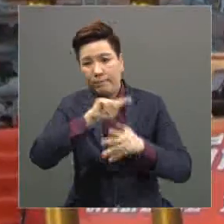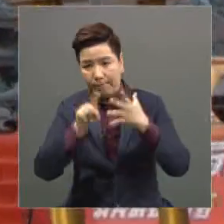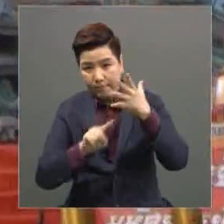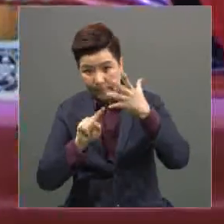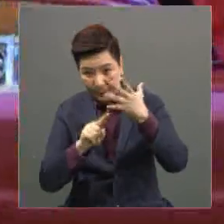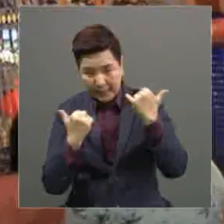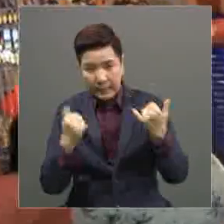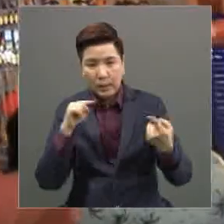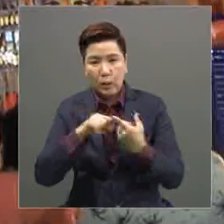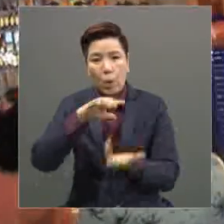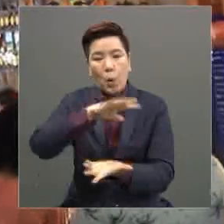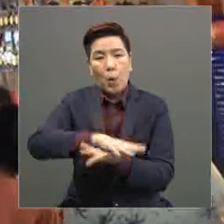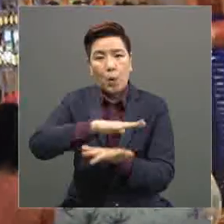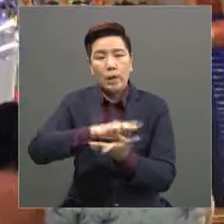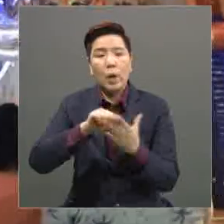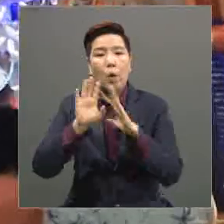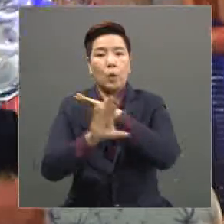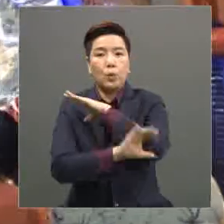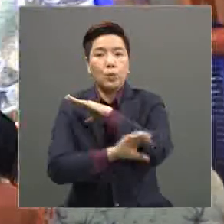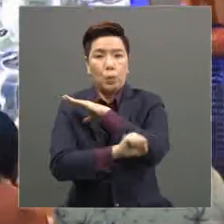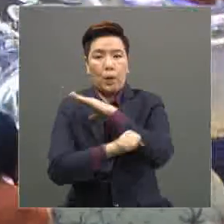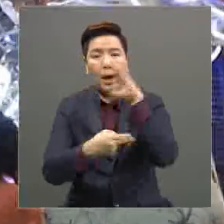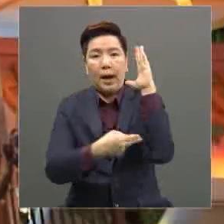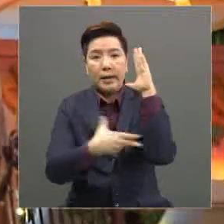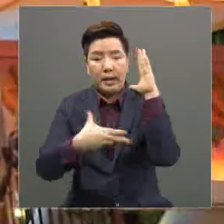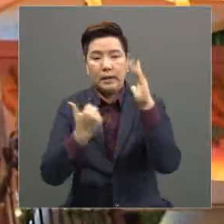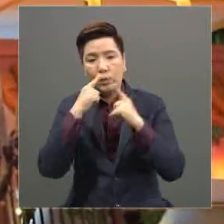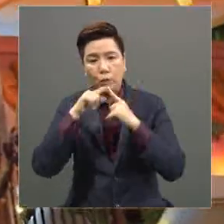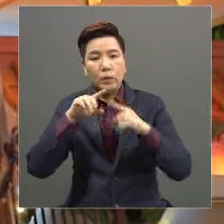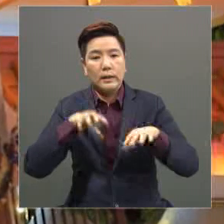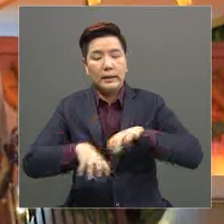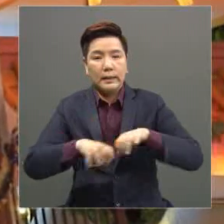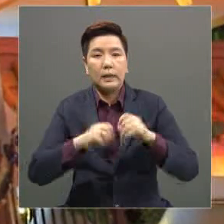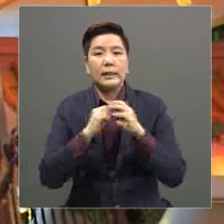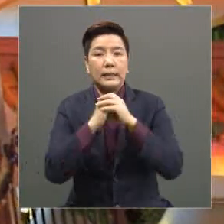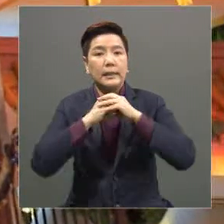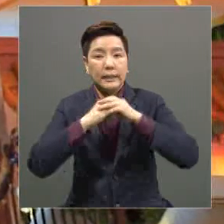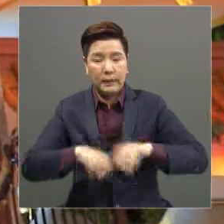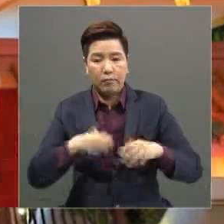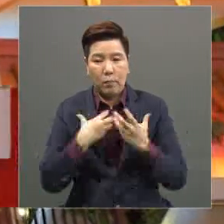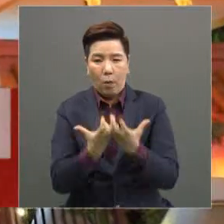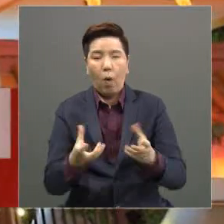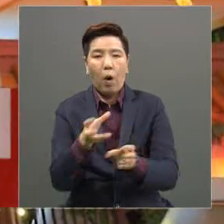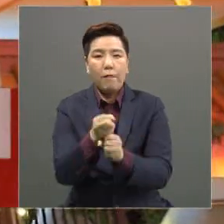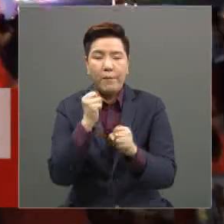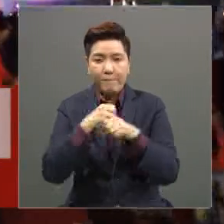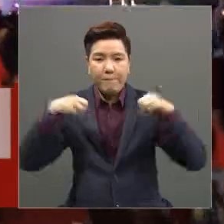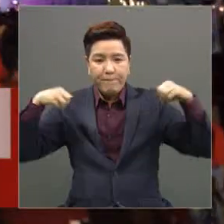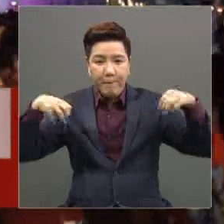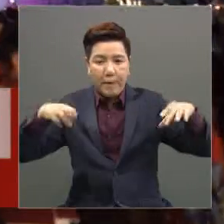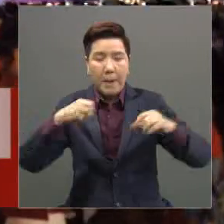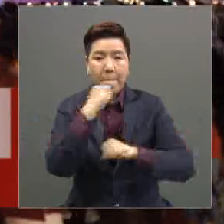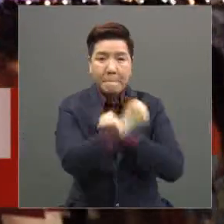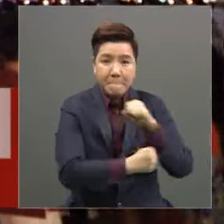ากันครับที่โรงเรียนศรีนครบูรณิธิที่หัดใหญ่มีการจัดเทศกาลตรุษจีนนำประติมากรรมหุ่นโคมไฟปีนักสั